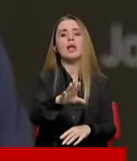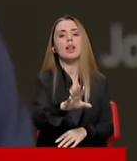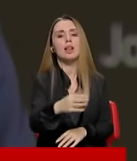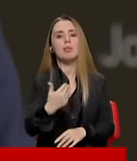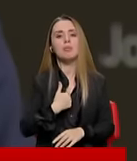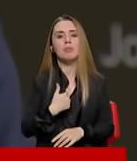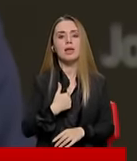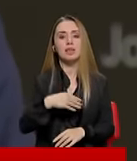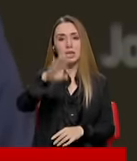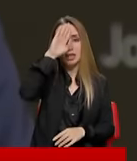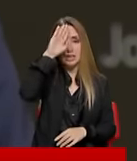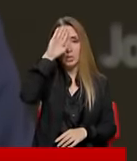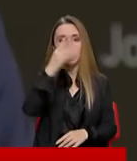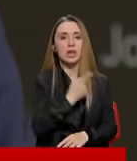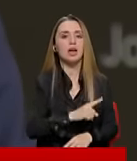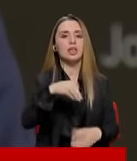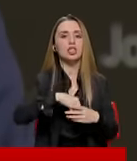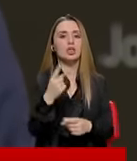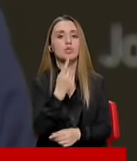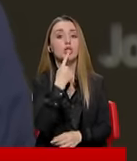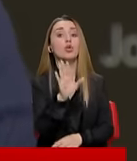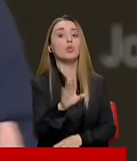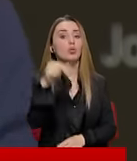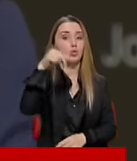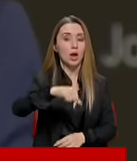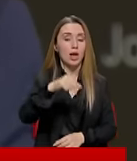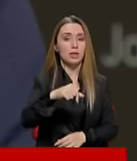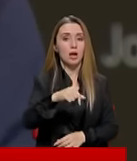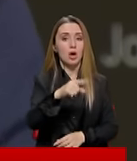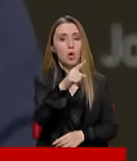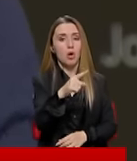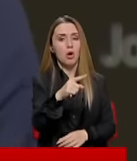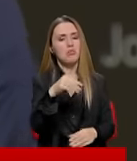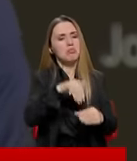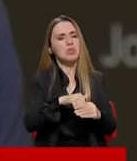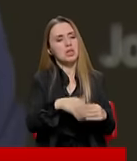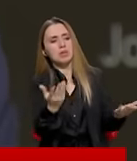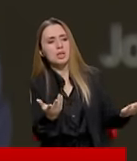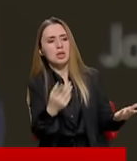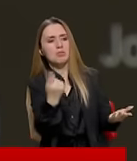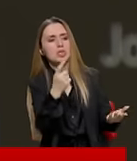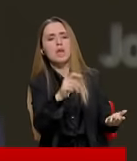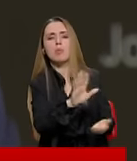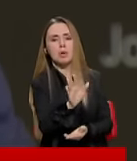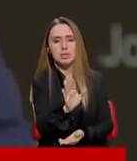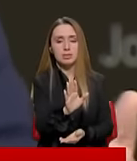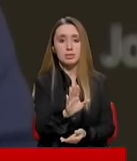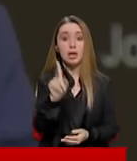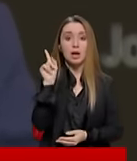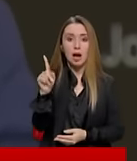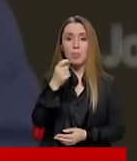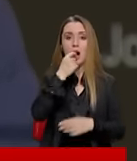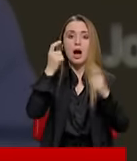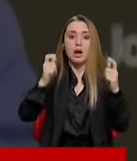ben İstanbul'daki aday için bir şey söylemiyorum şu anda kendisi düz Milletvekili bir şey yapma şansı yok ama